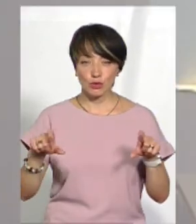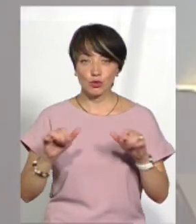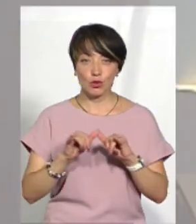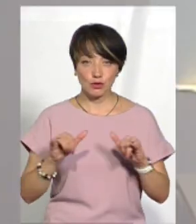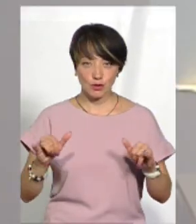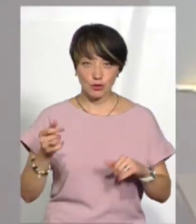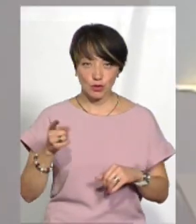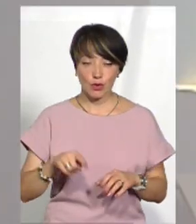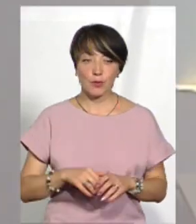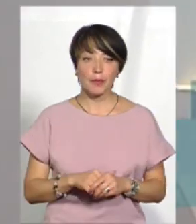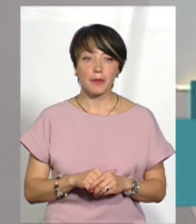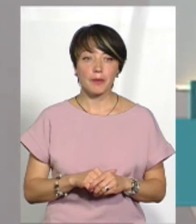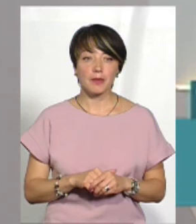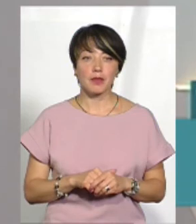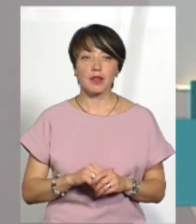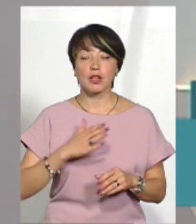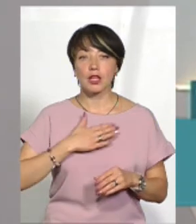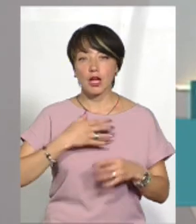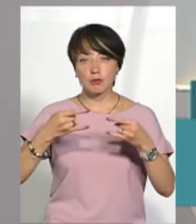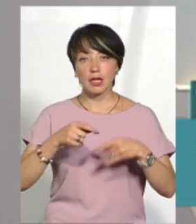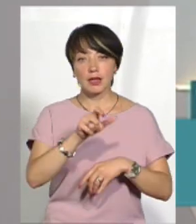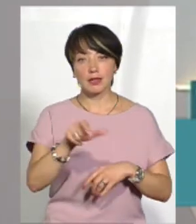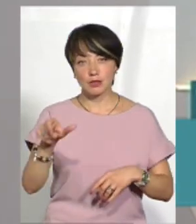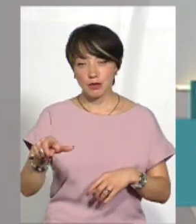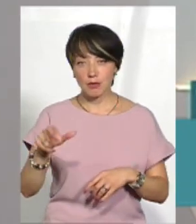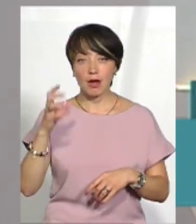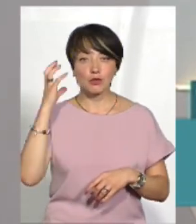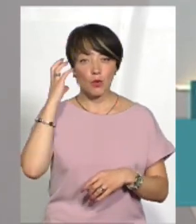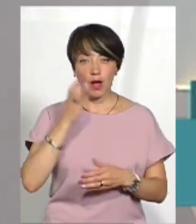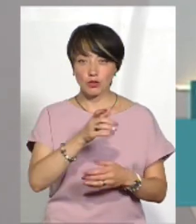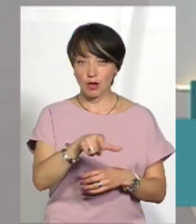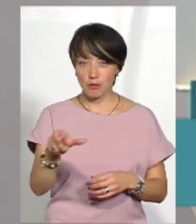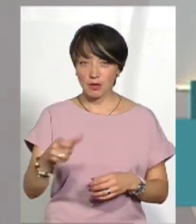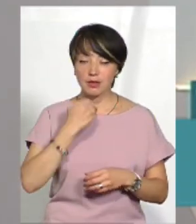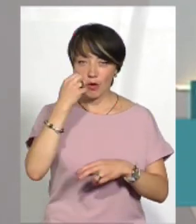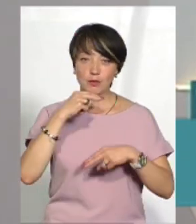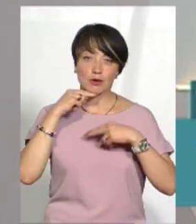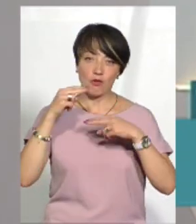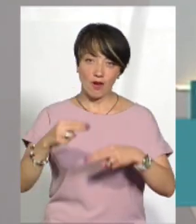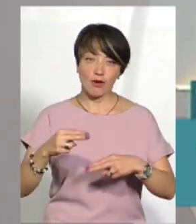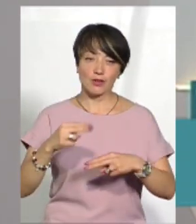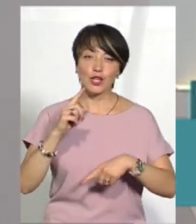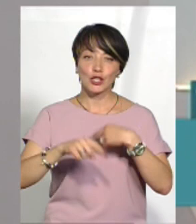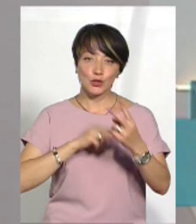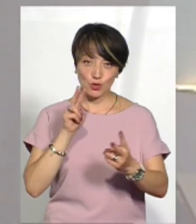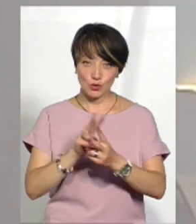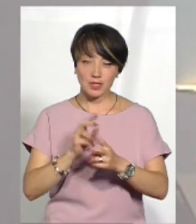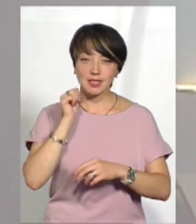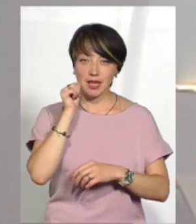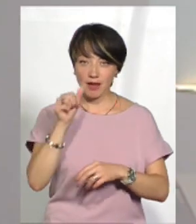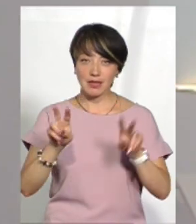розвитку Хмельницького аеропорту. Нашим телеглядачам і радіослухачам дякуємо за увагу. До